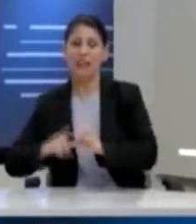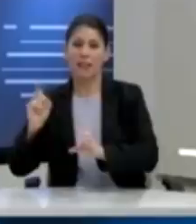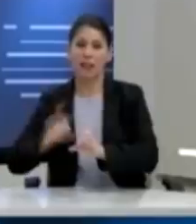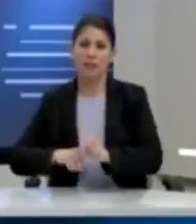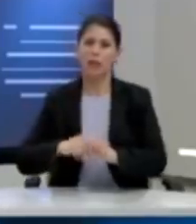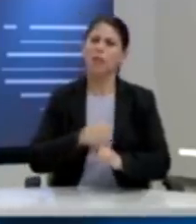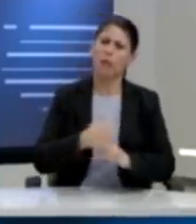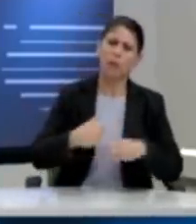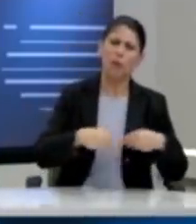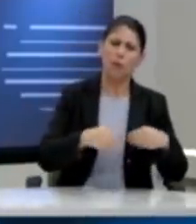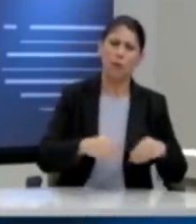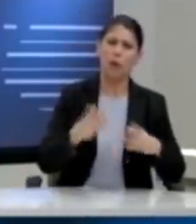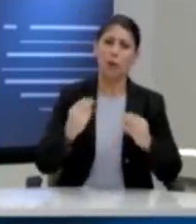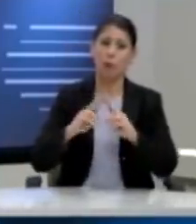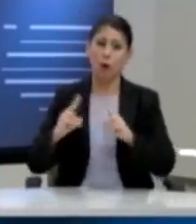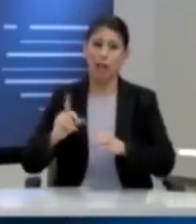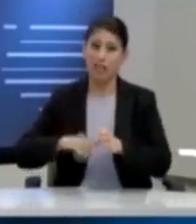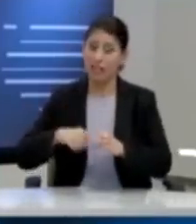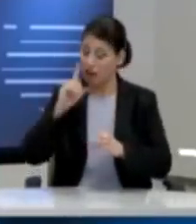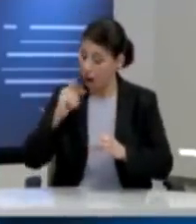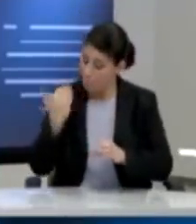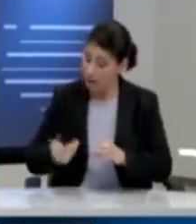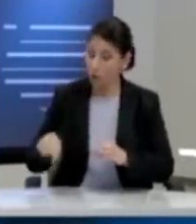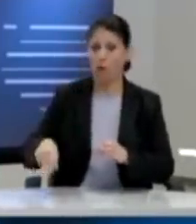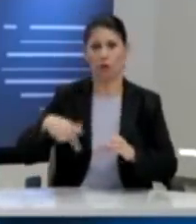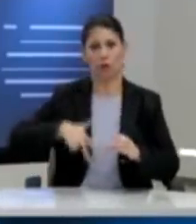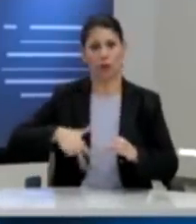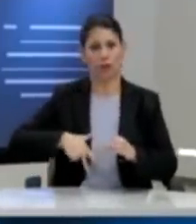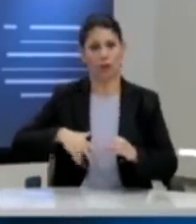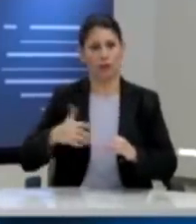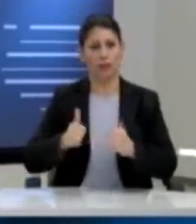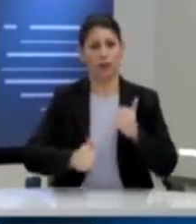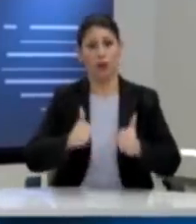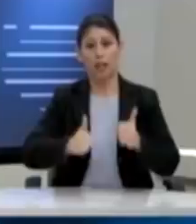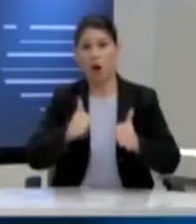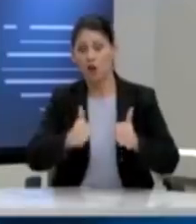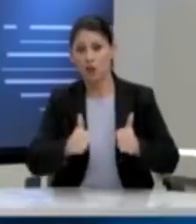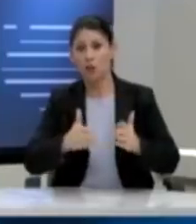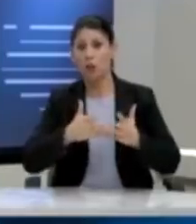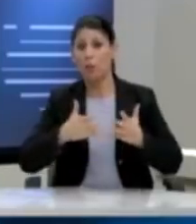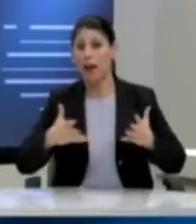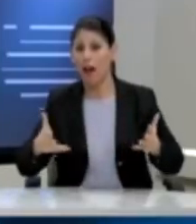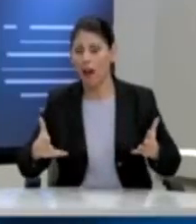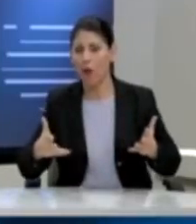τα μονοπόλια και οι πολυεθνικές απαιτούν τέτοιο κράτος, γιατί στον ανταγωνισμό